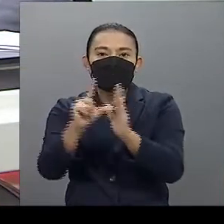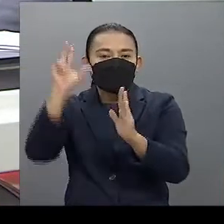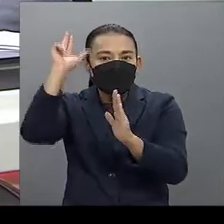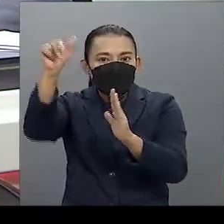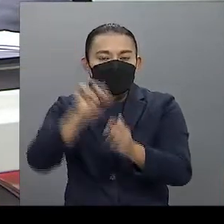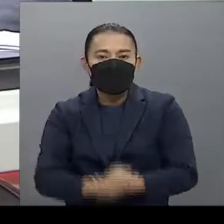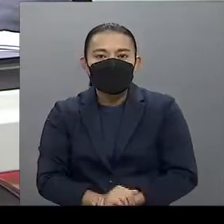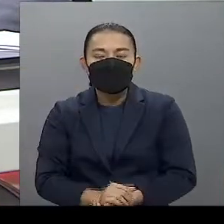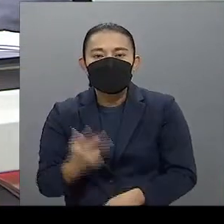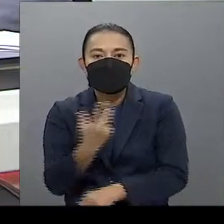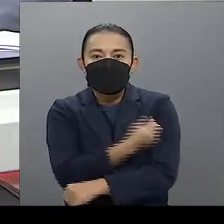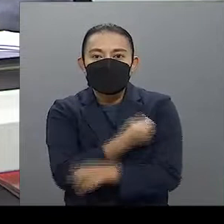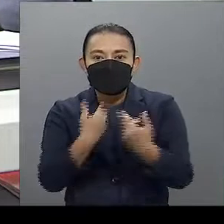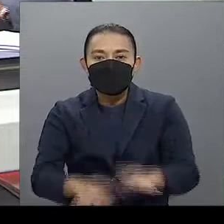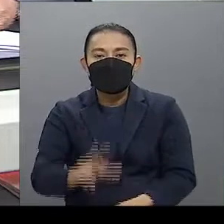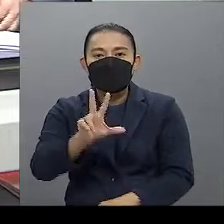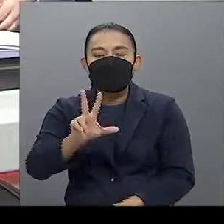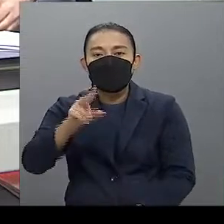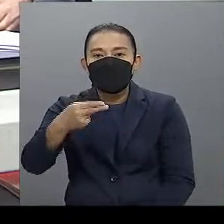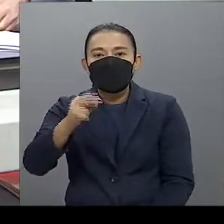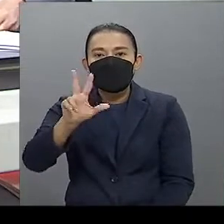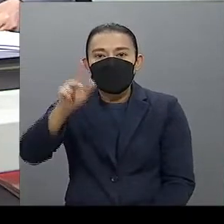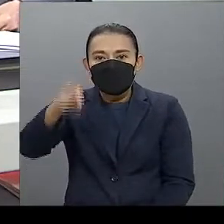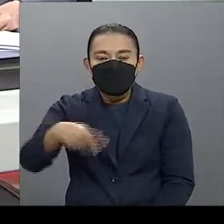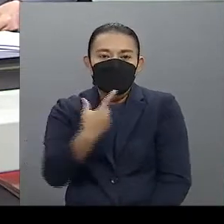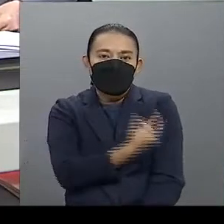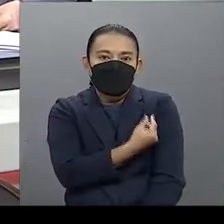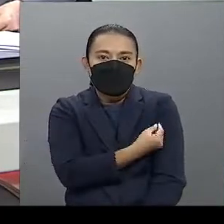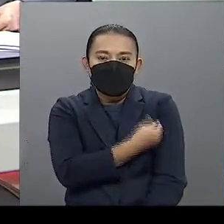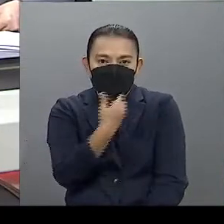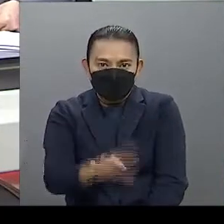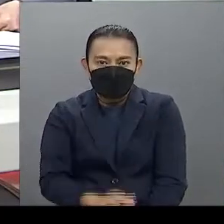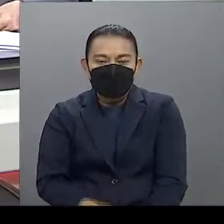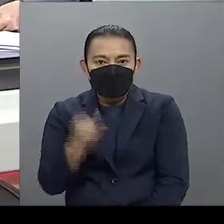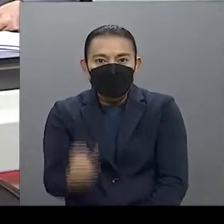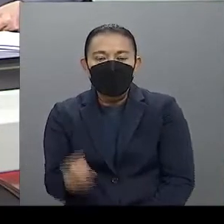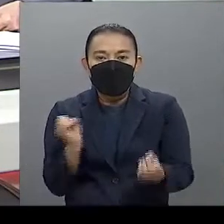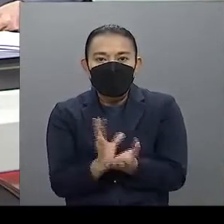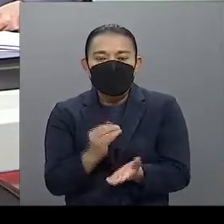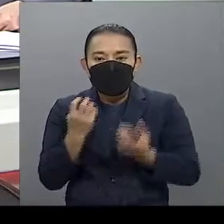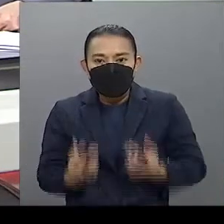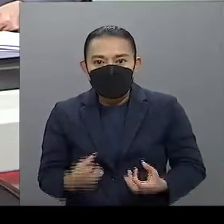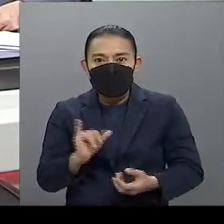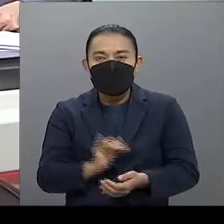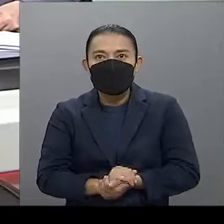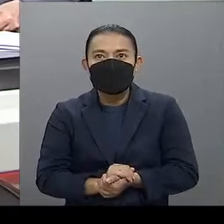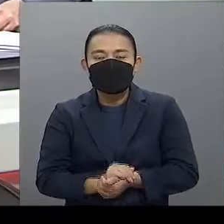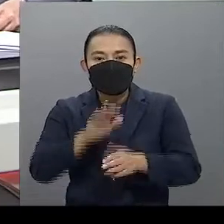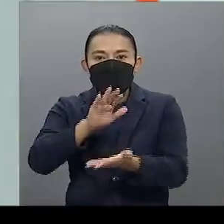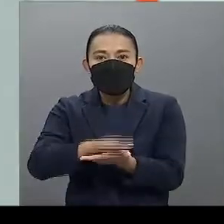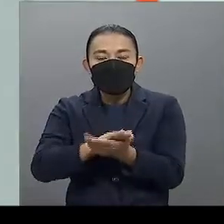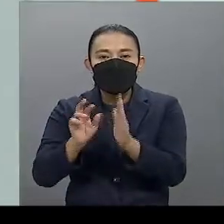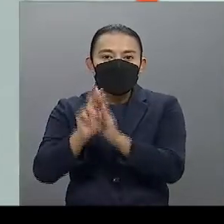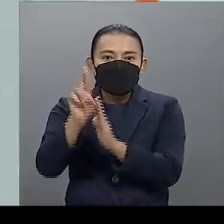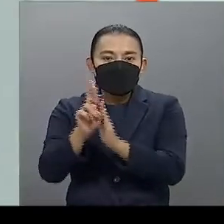ไปแล้ว 33000เข็มยังไม่พบผู้ที่มีการแพ้รุนแรงนะครับค่าขณะที่โรงเรียนในจังหวัดเชียงรายนะคะก็มีการเร่งทำ